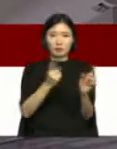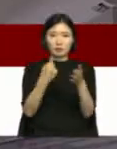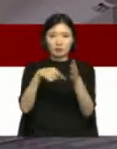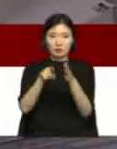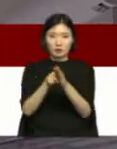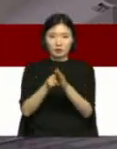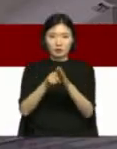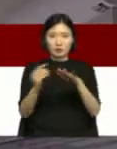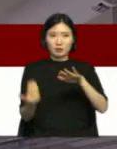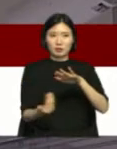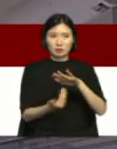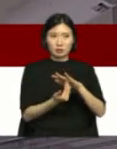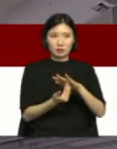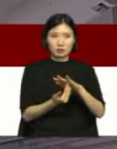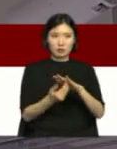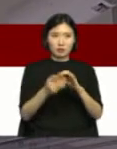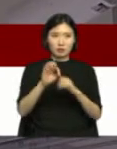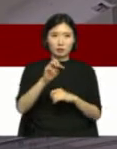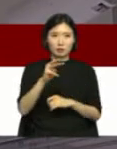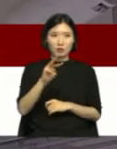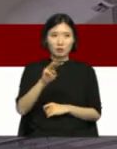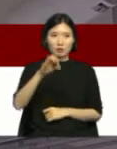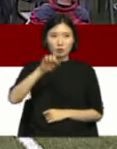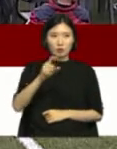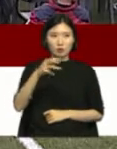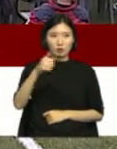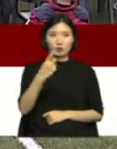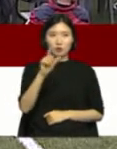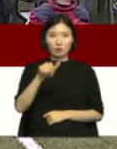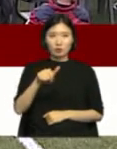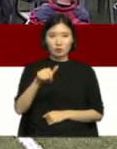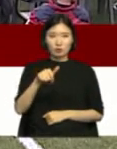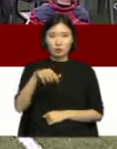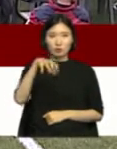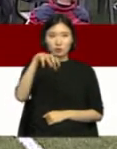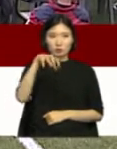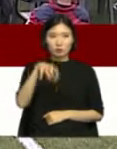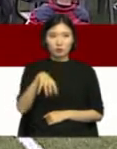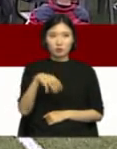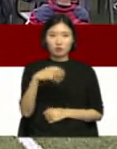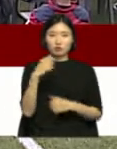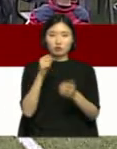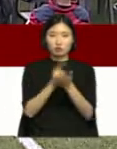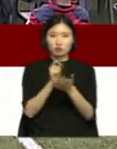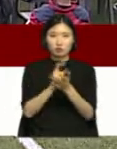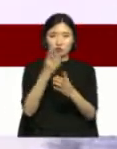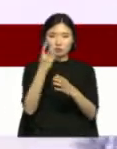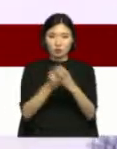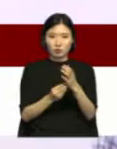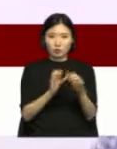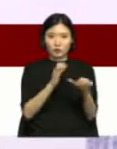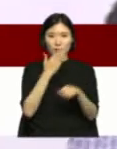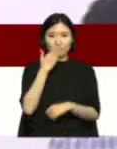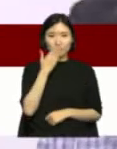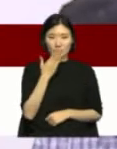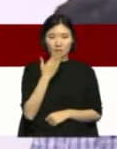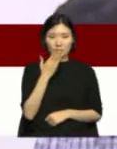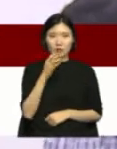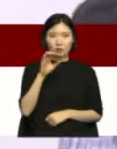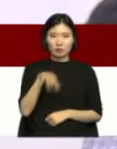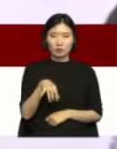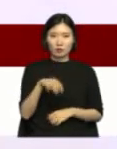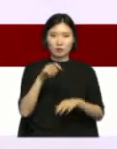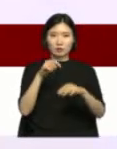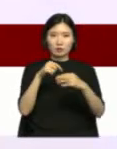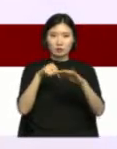위해 조성된 제2월곡 인조잔디구장은 축구장과 농구장 등으로 활용 가능한 다목적 구장입니다. 지상 1층,